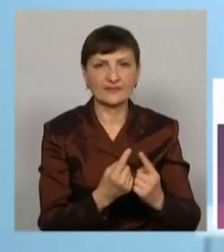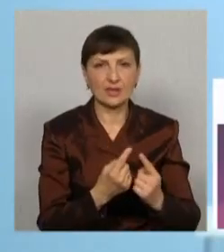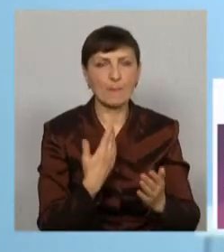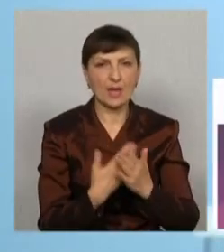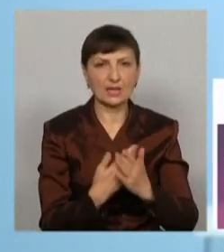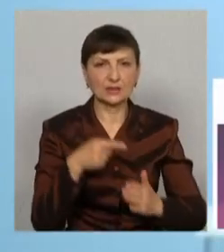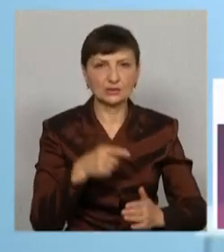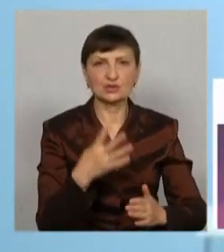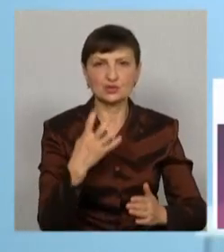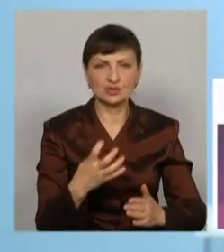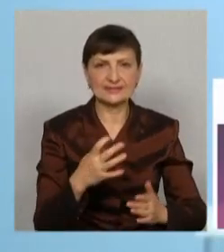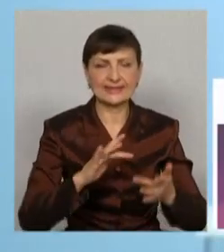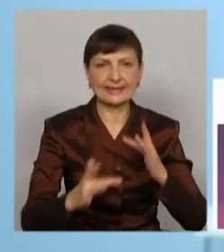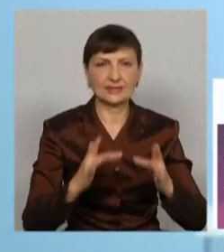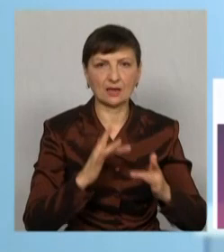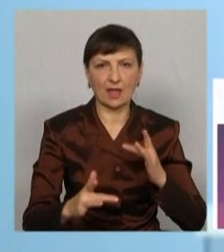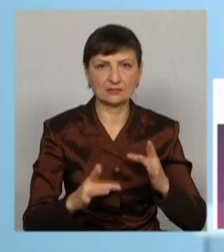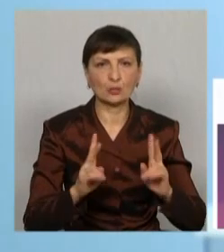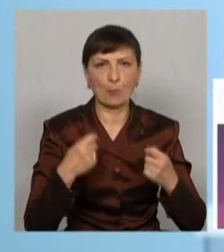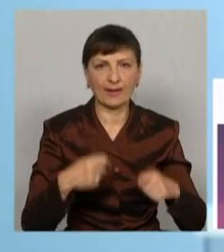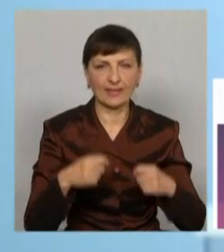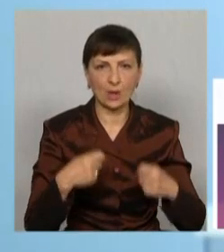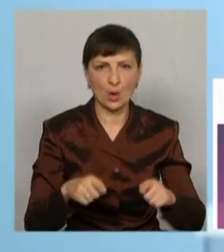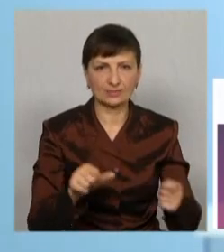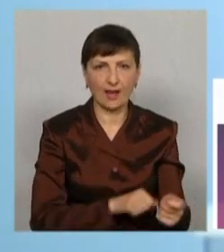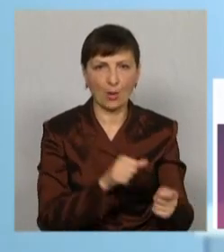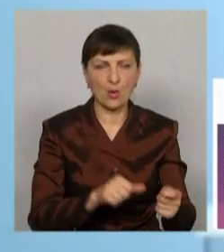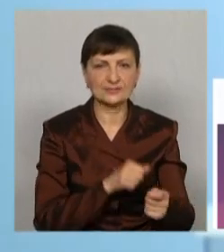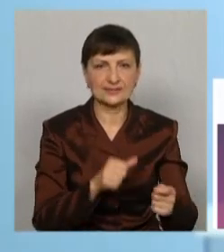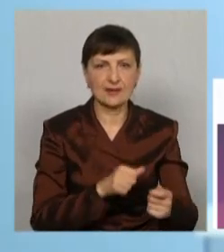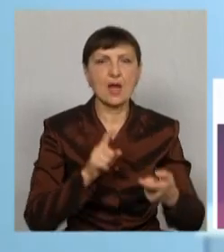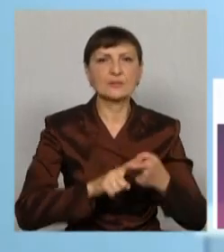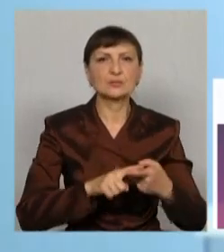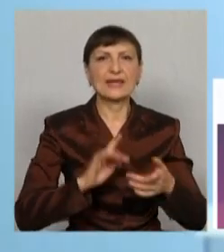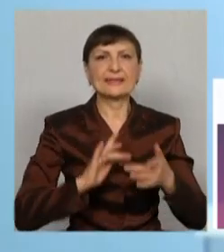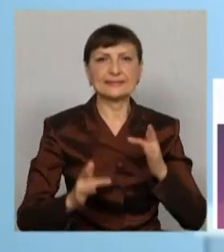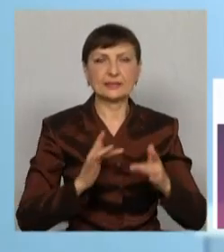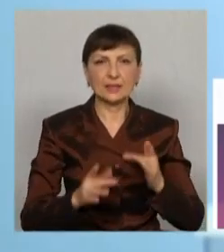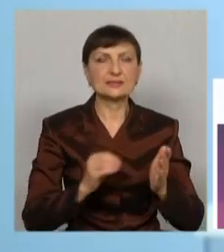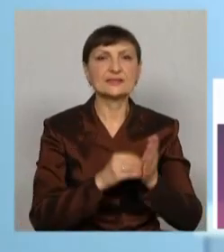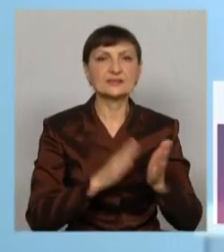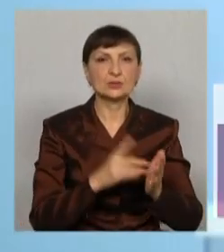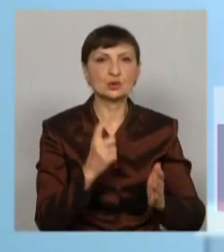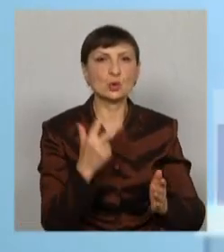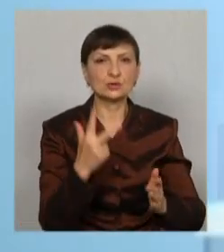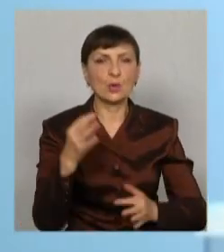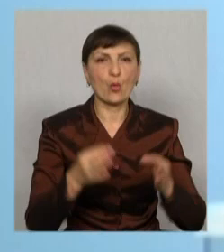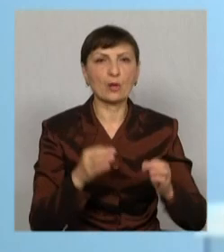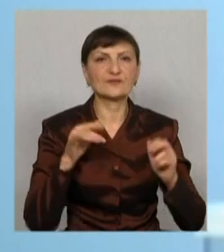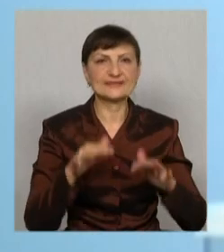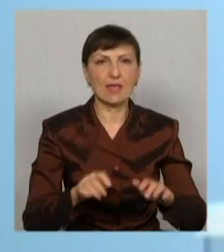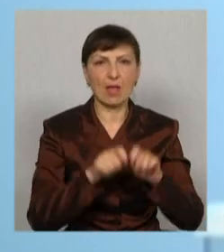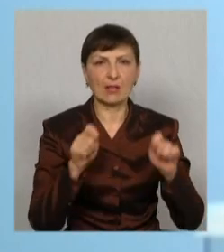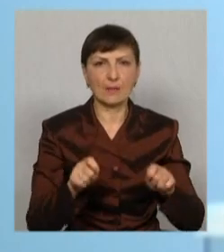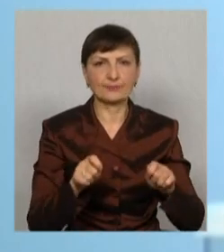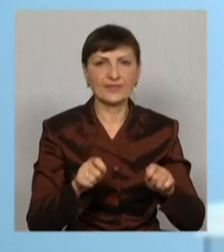порядка 1400 интернет-ресурсов. Фактом сбыта наркотиков посредством интернет-ресурсов зарегистрировано 103 уголовных дела. По